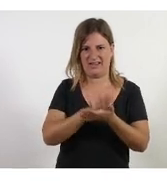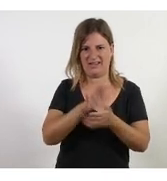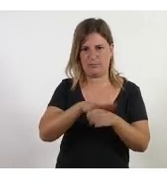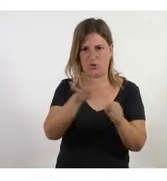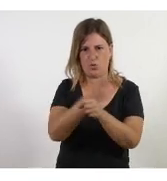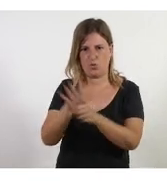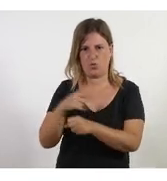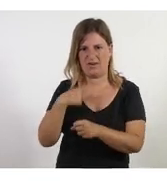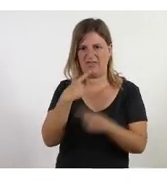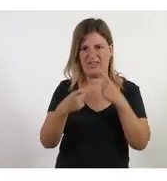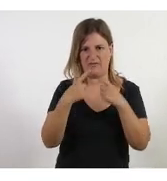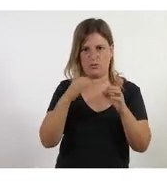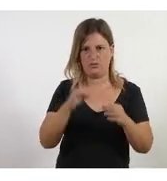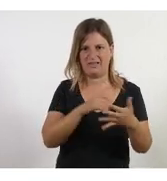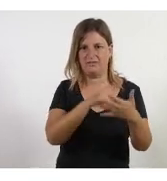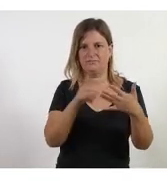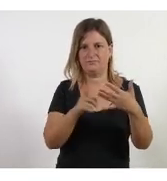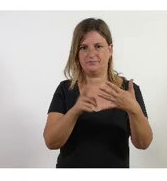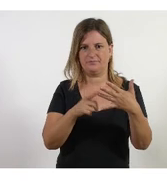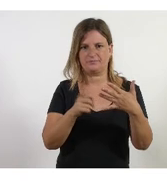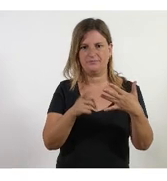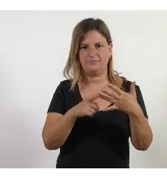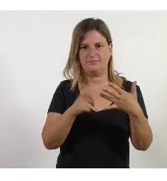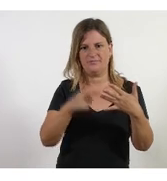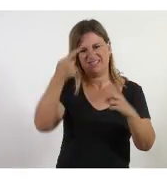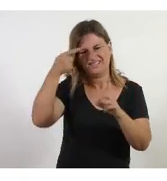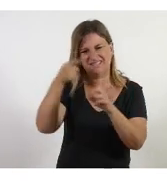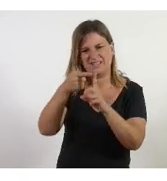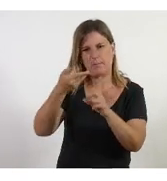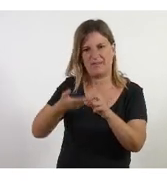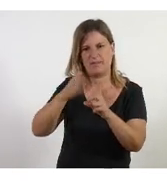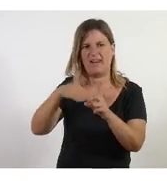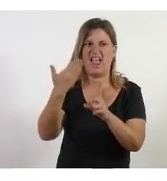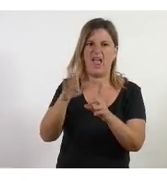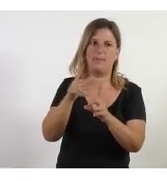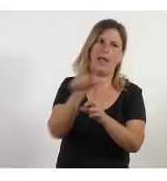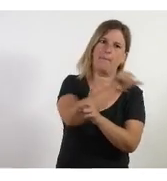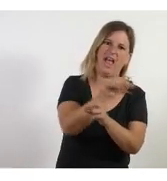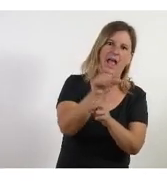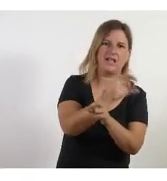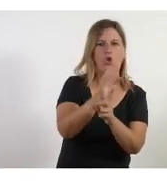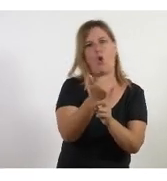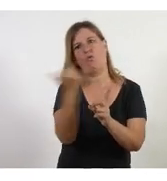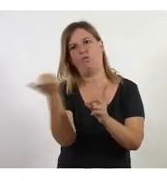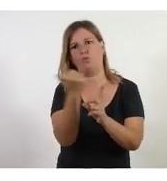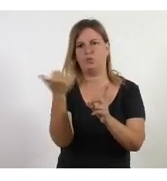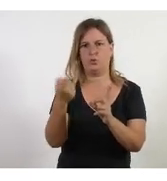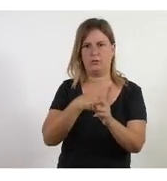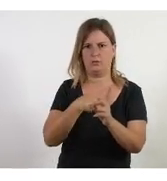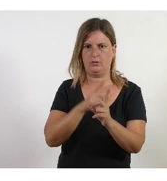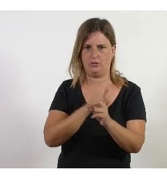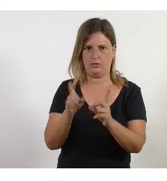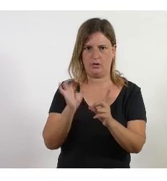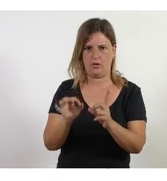dificultats. Centrar-se en el present, per no tenir sabotejadors del passat, ni fer projeccions al futur que m'angoixin.